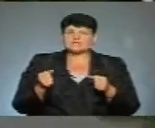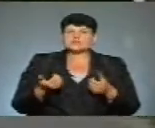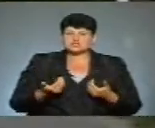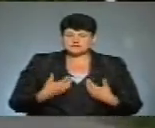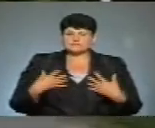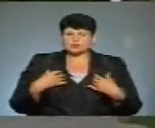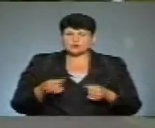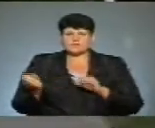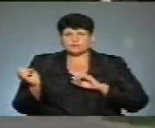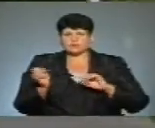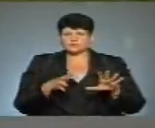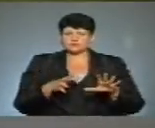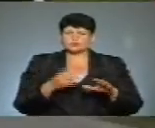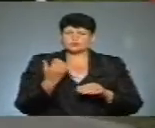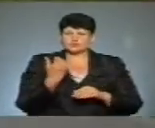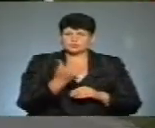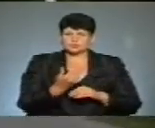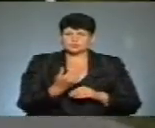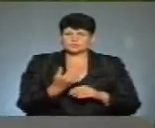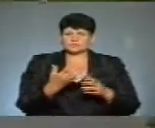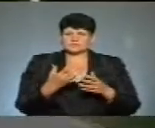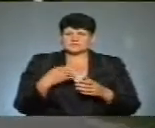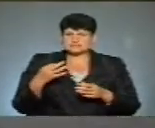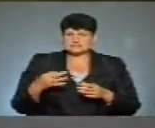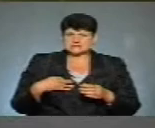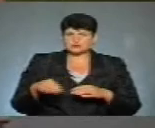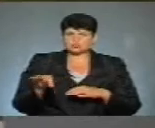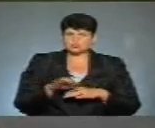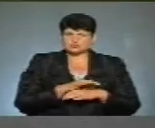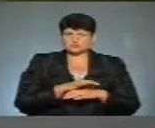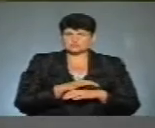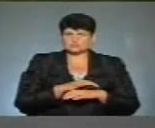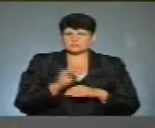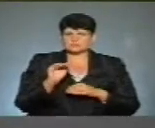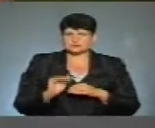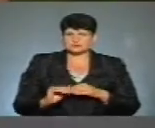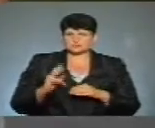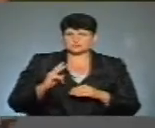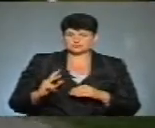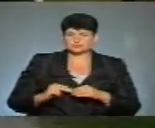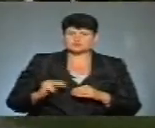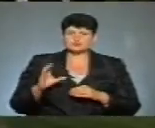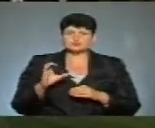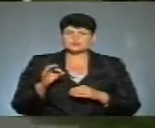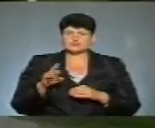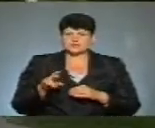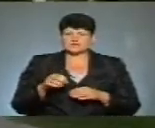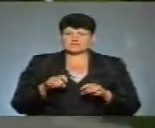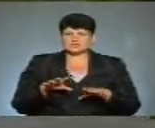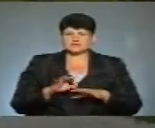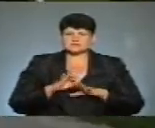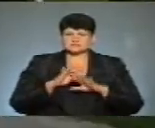живим та здоровим повернемо до його сина, дружини і маленької дочки Софійки. Вирішив